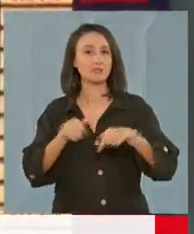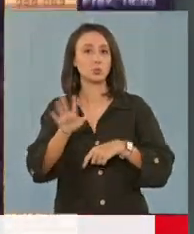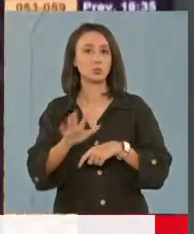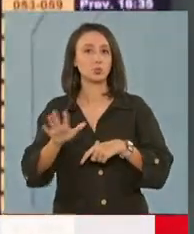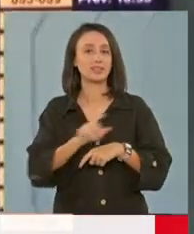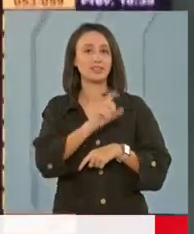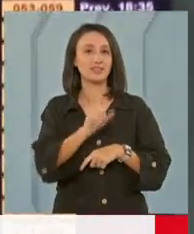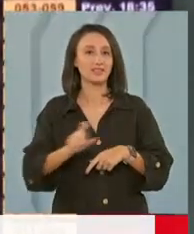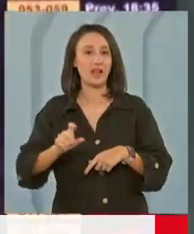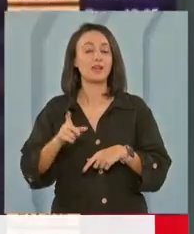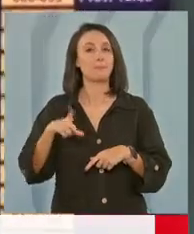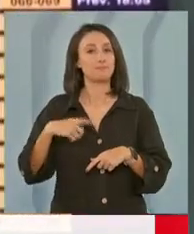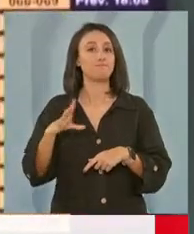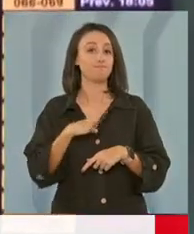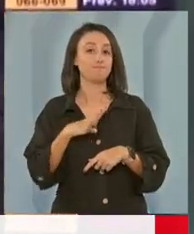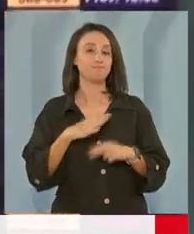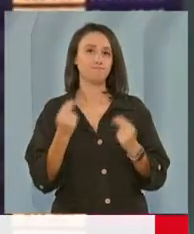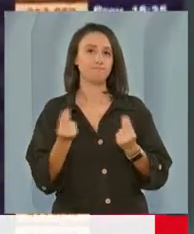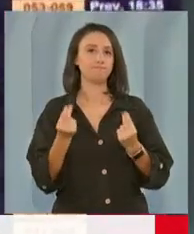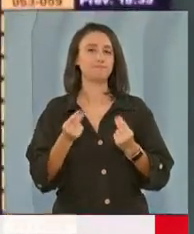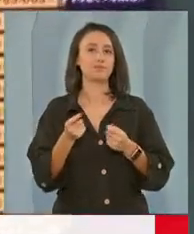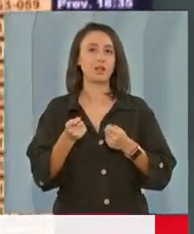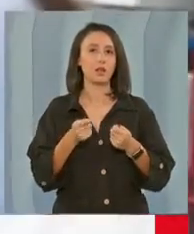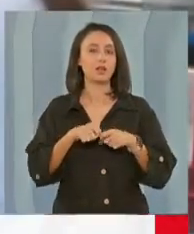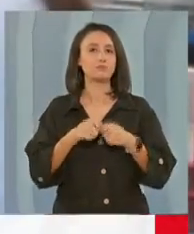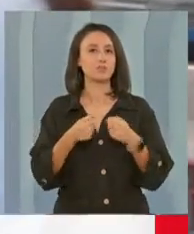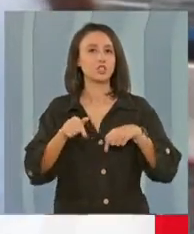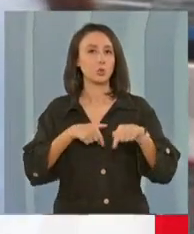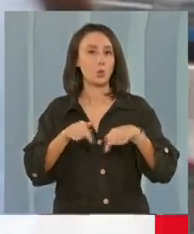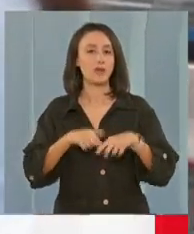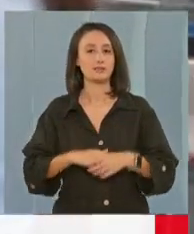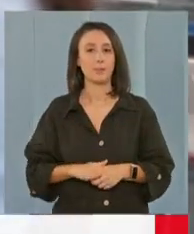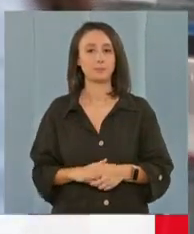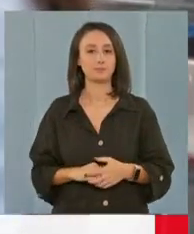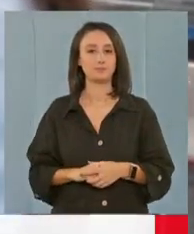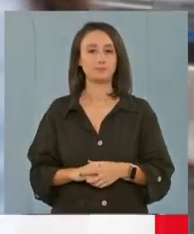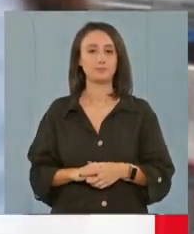public italiene, existând riscul unor perturbări ale circulației.